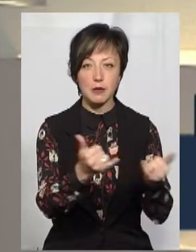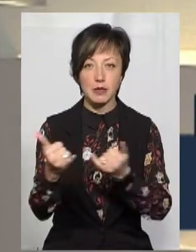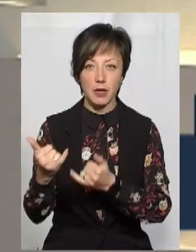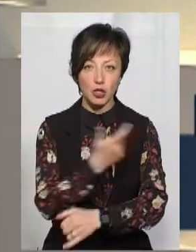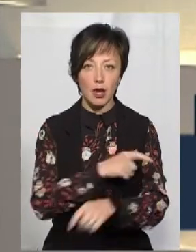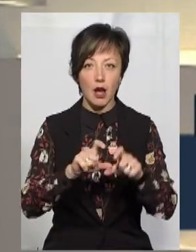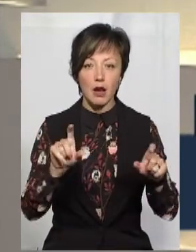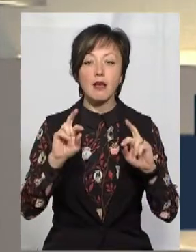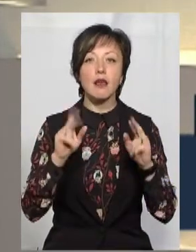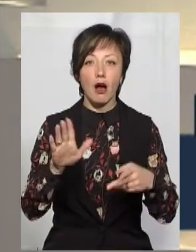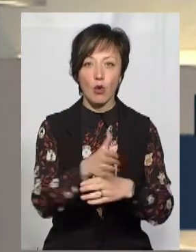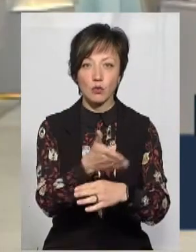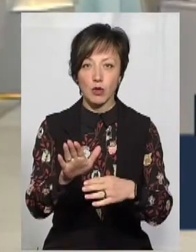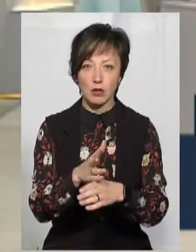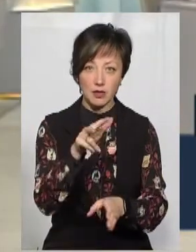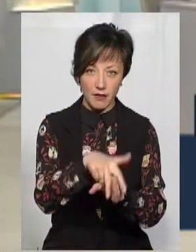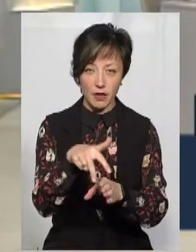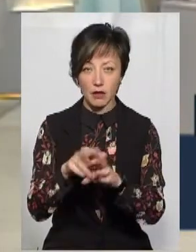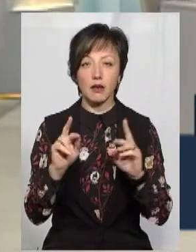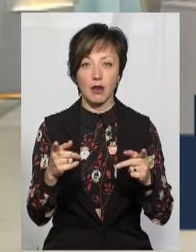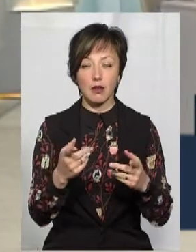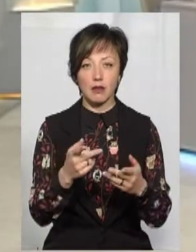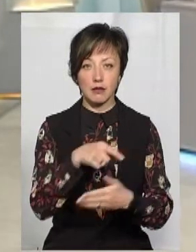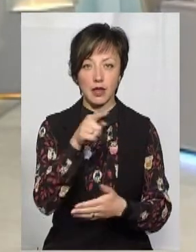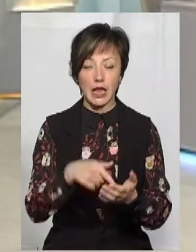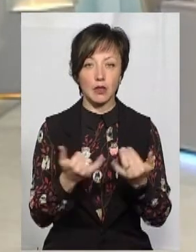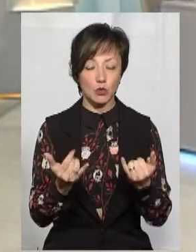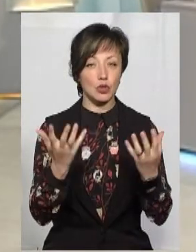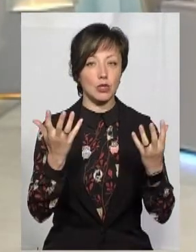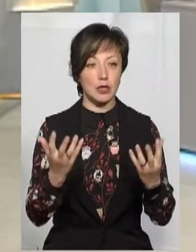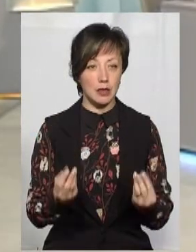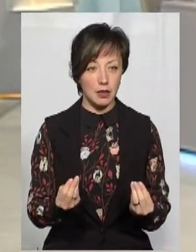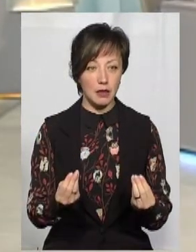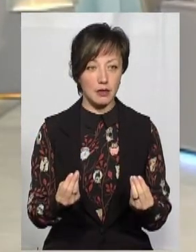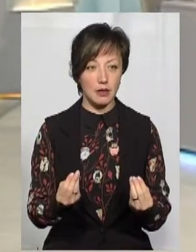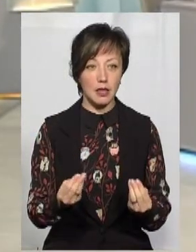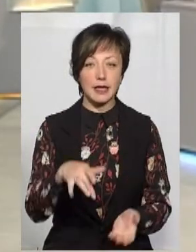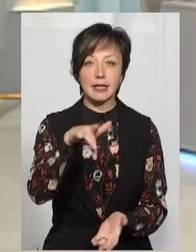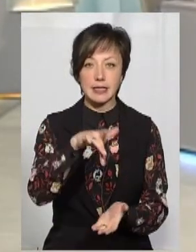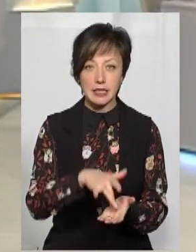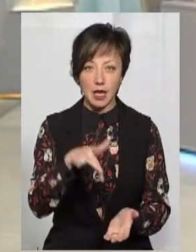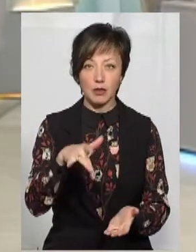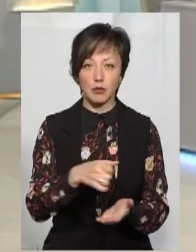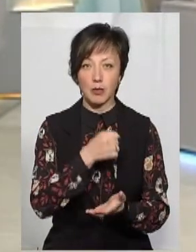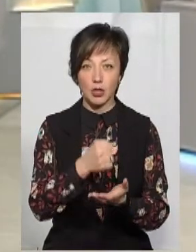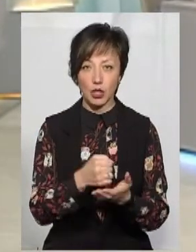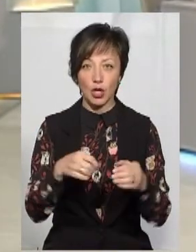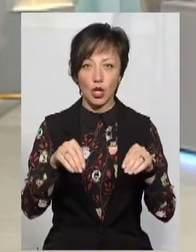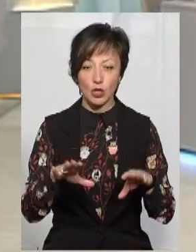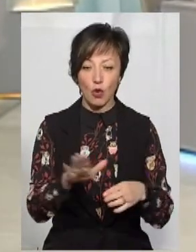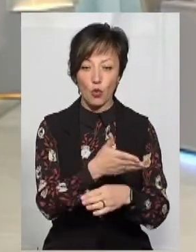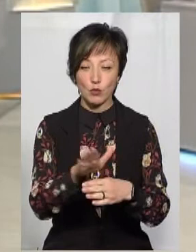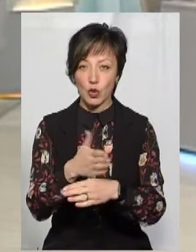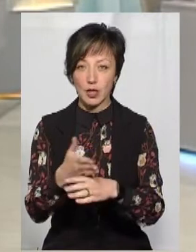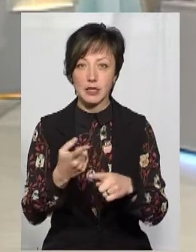розподіляєте пропорційно до завантаженості у цих от 4 лікарень? На сьогоднішній день у нас фактично центром прийняття рішень про розподілення